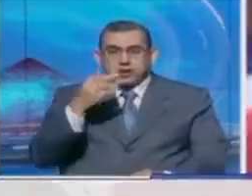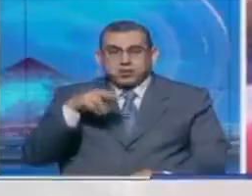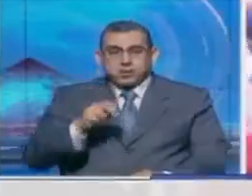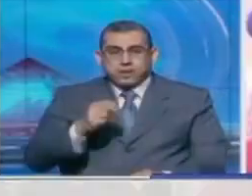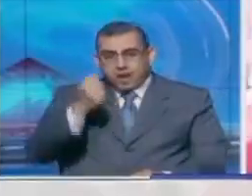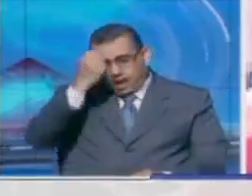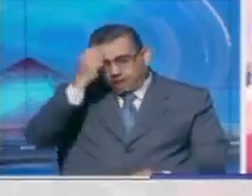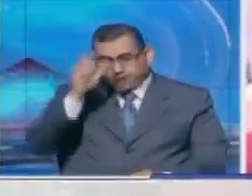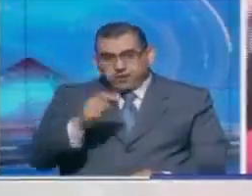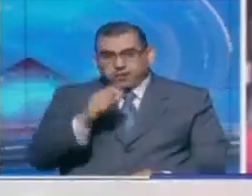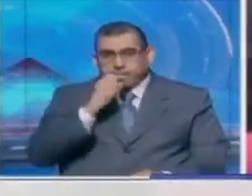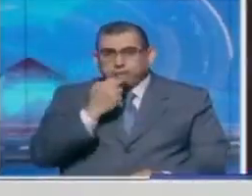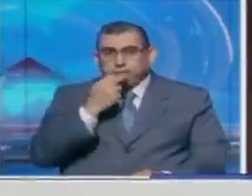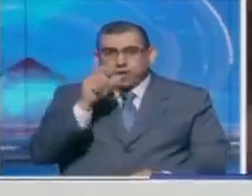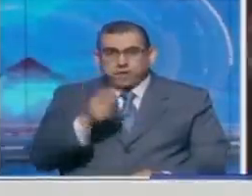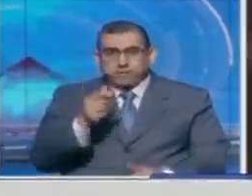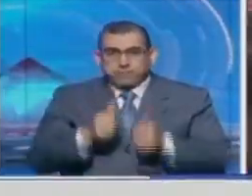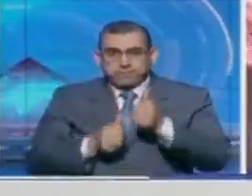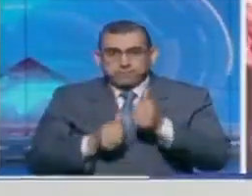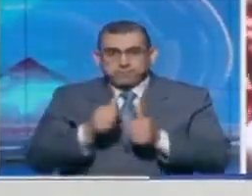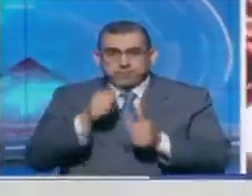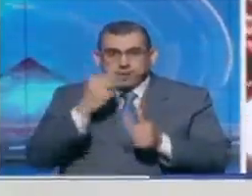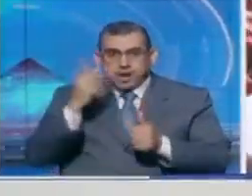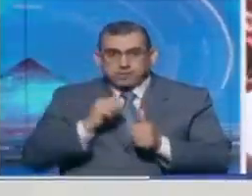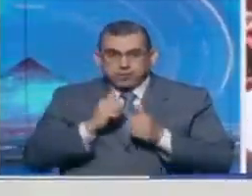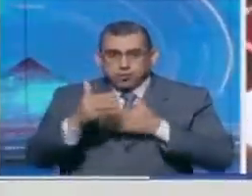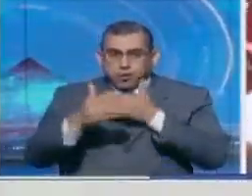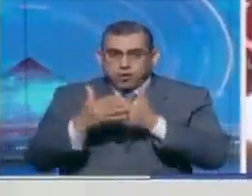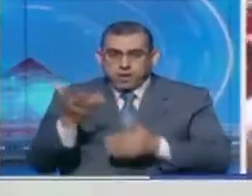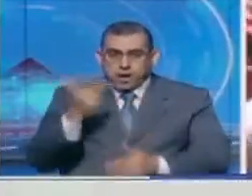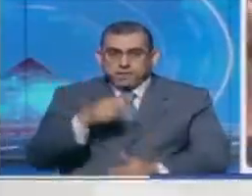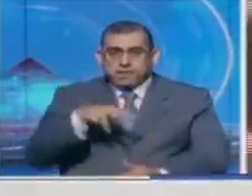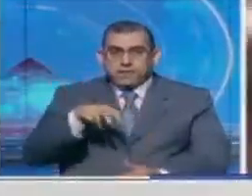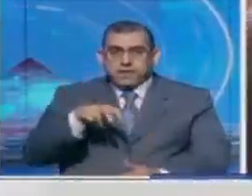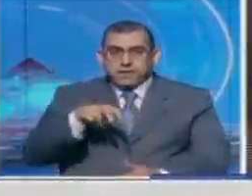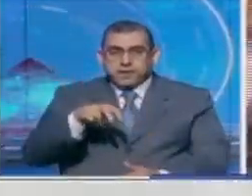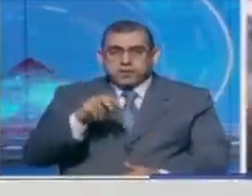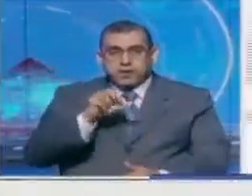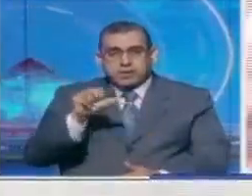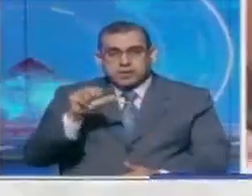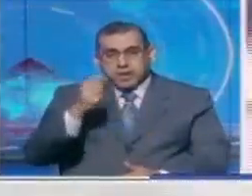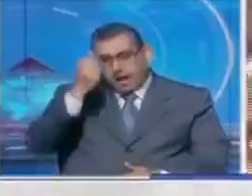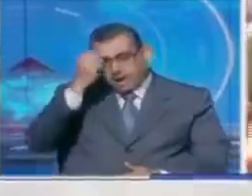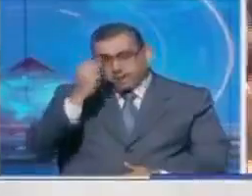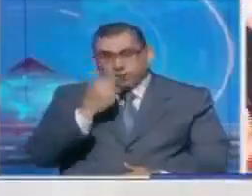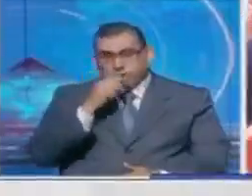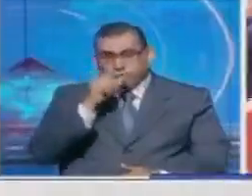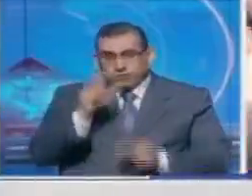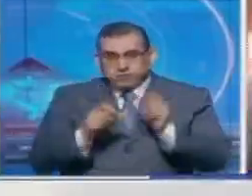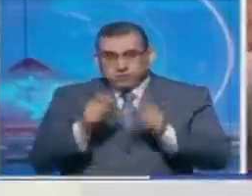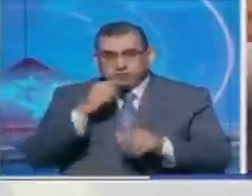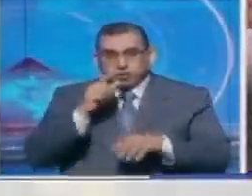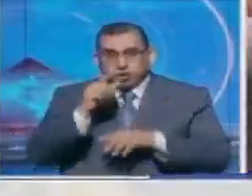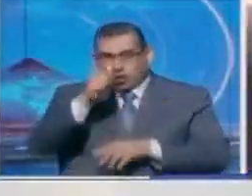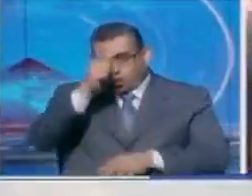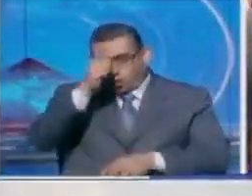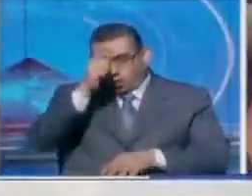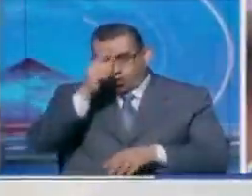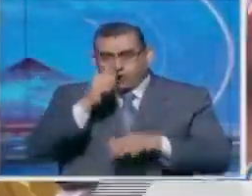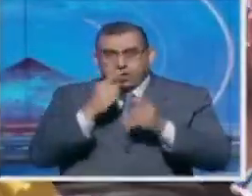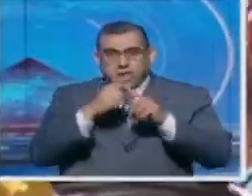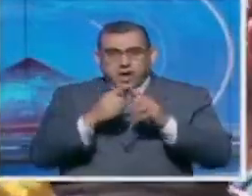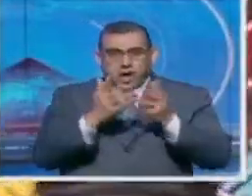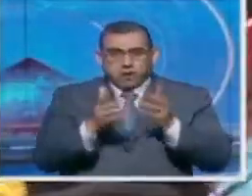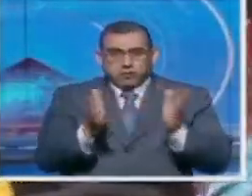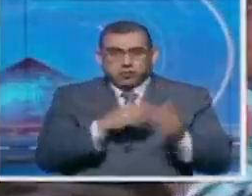783 الف طالب وطالبه، منهم قرابه 98 الف طالب وطالبه لشعبه علم رياضه،